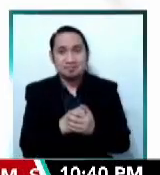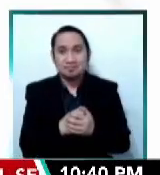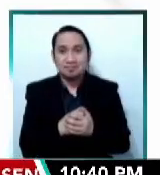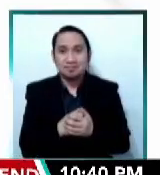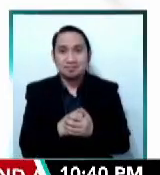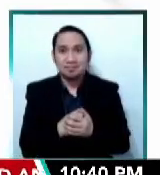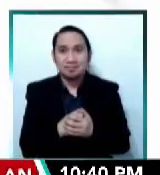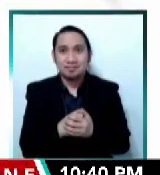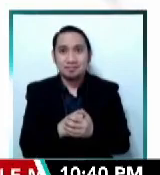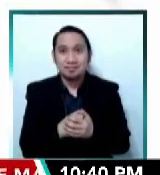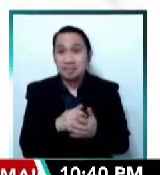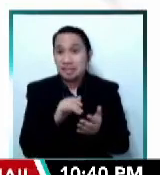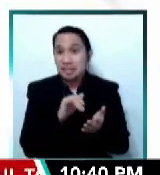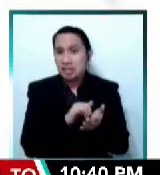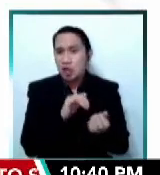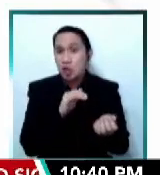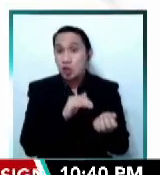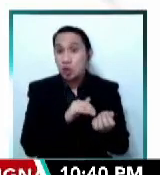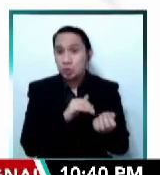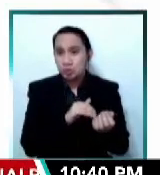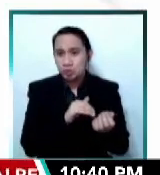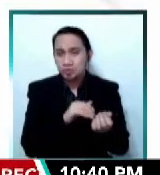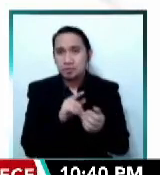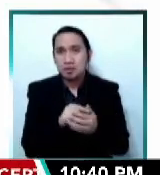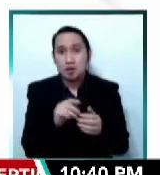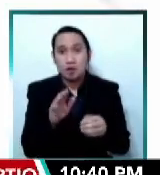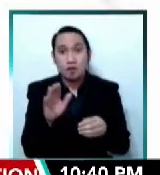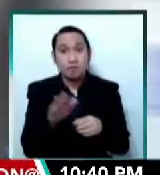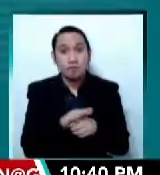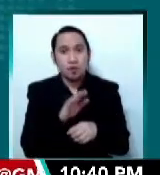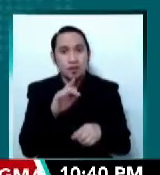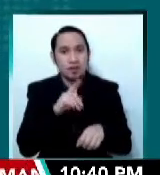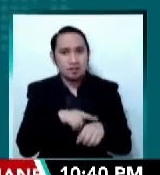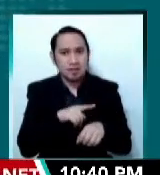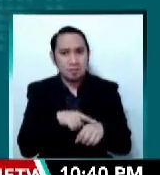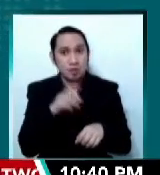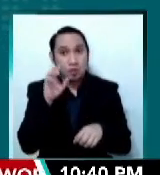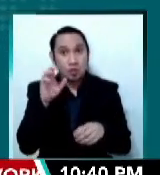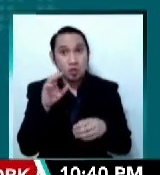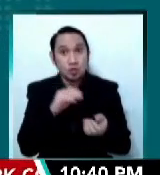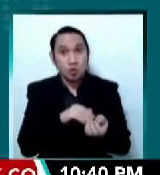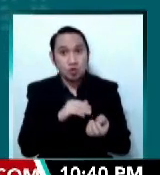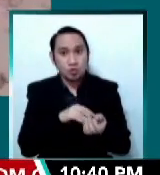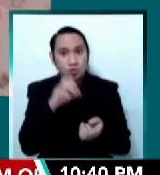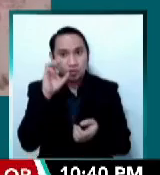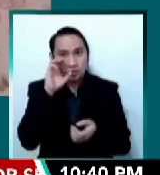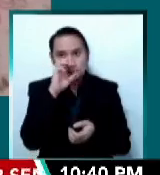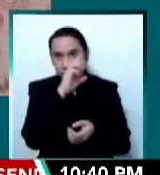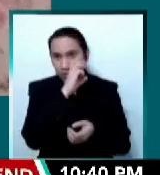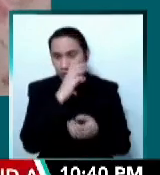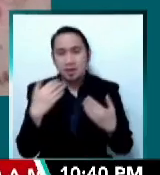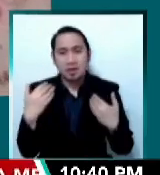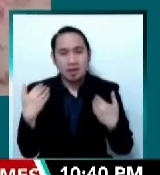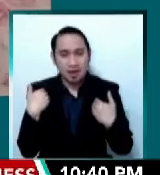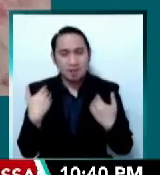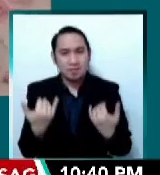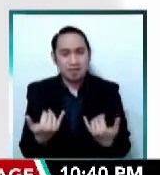Yan si Dr. Nairi Matanggihan, na full-time ophthalmologist noon, going extra sa kanyang shoe business ngayon.